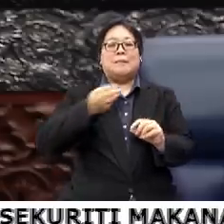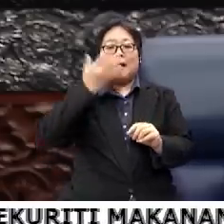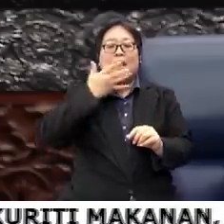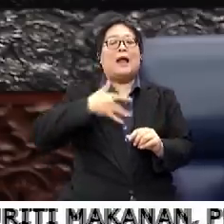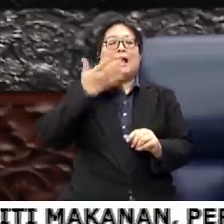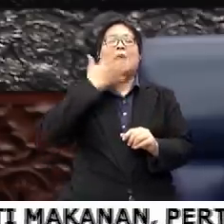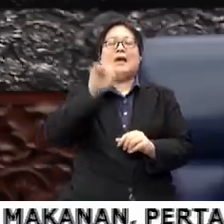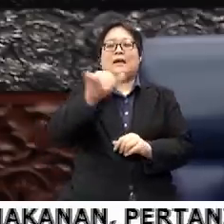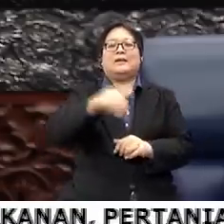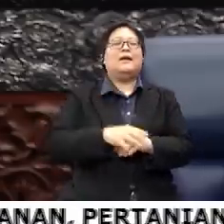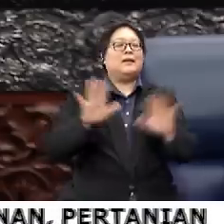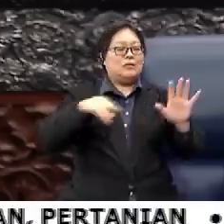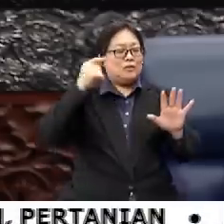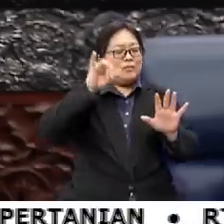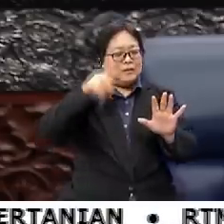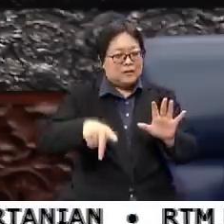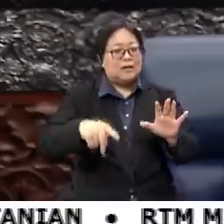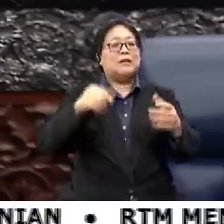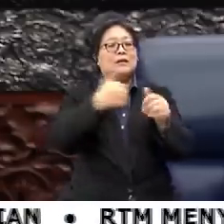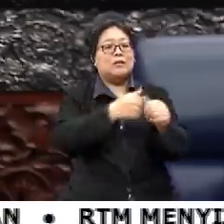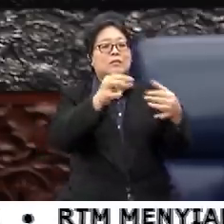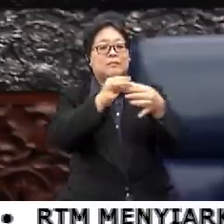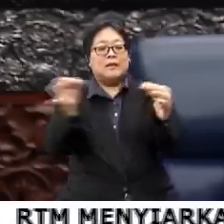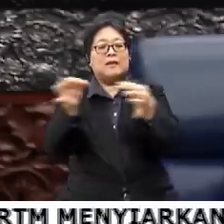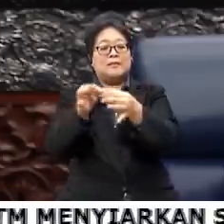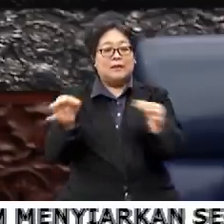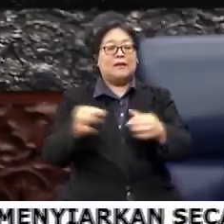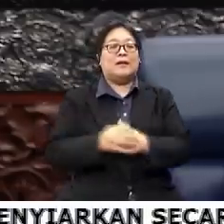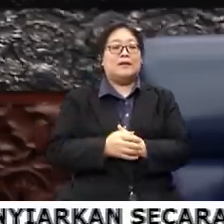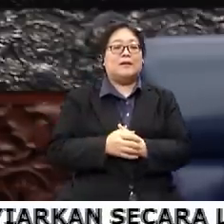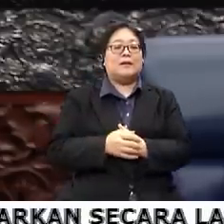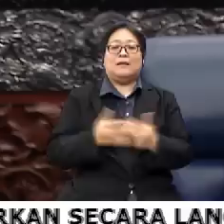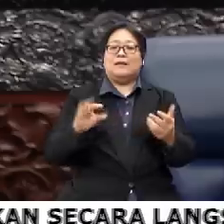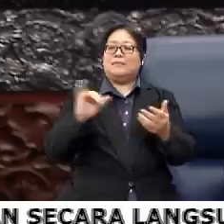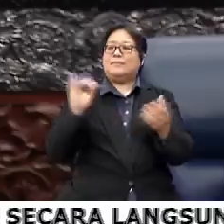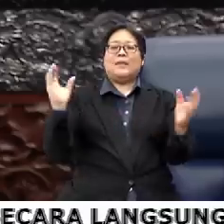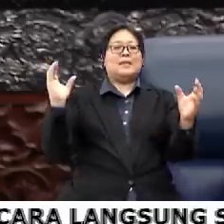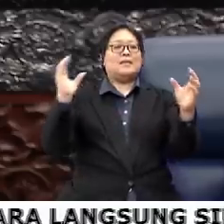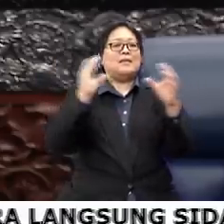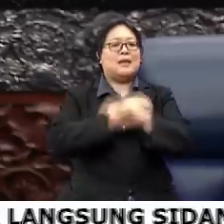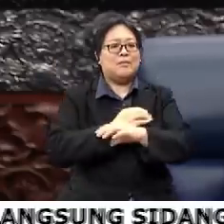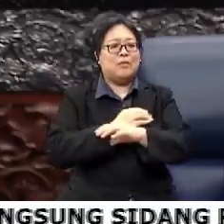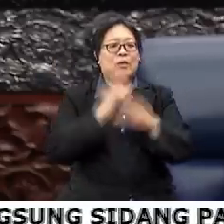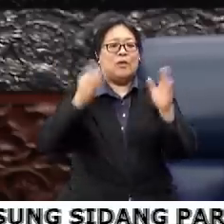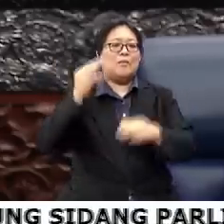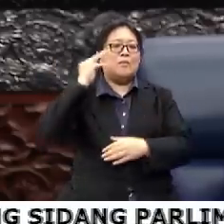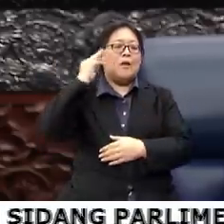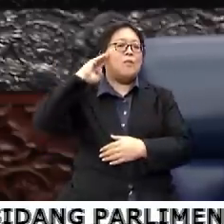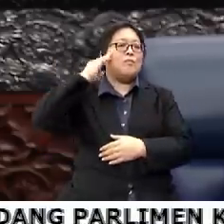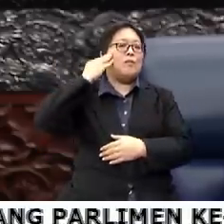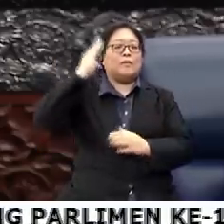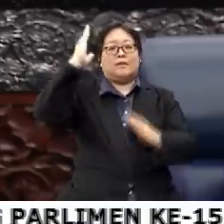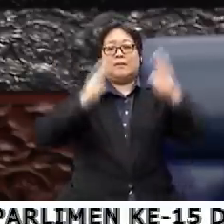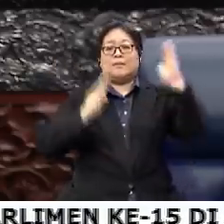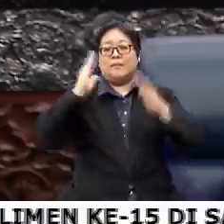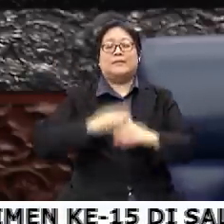pedas. Tuan Ketua, begitu juga dengan kenyataan-kenyataan yang seolahnya mencabar kedudukan kaum Melayu dan bumi putra di